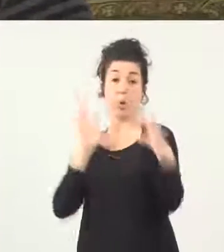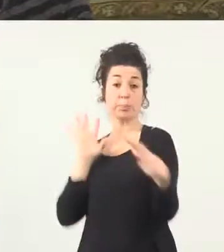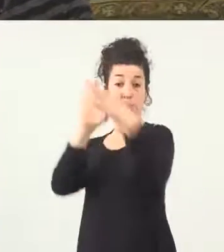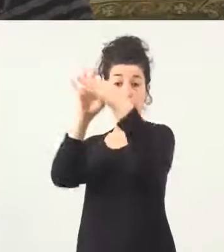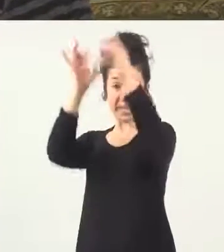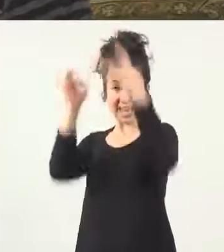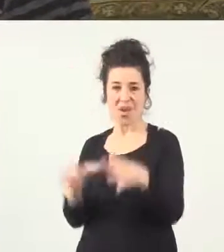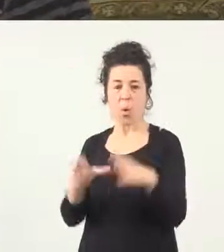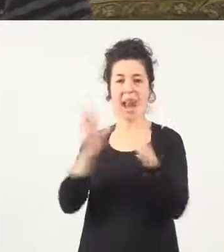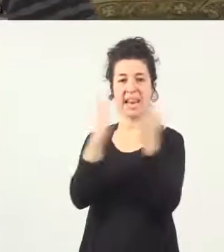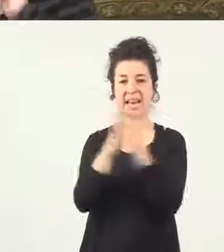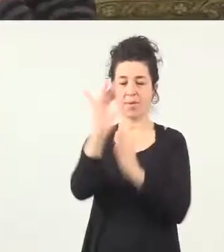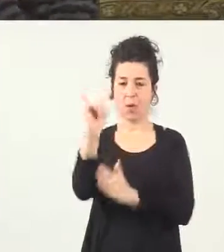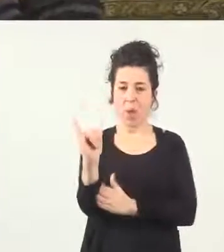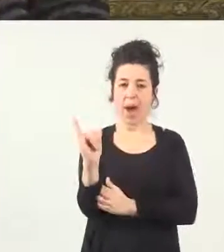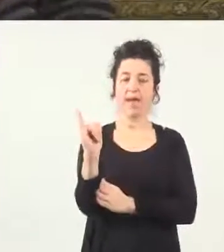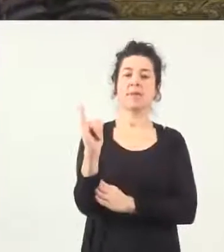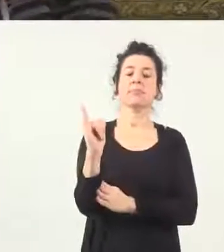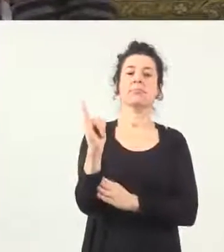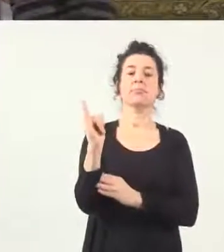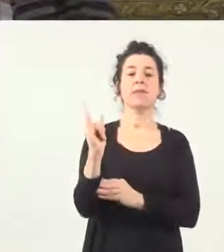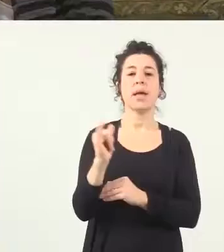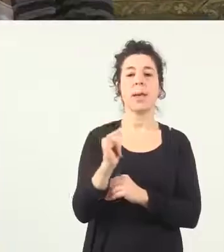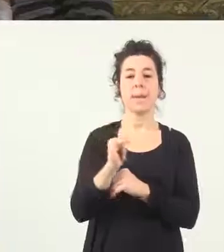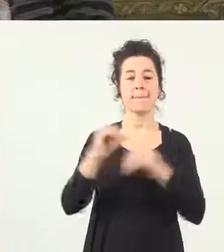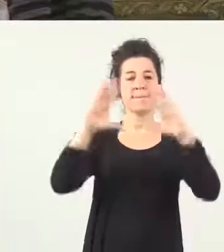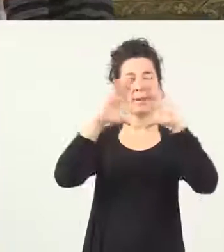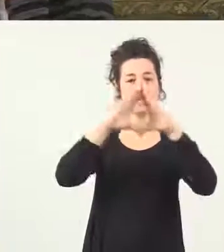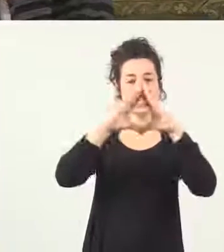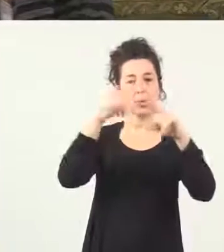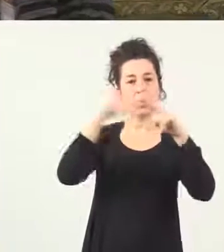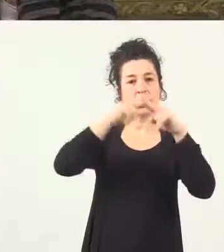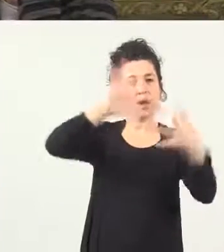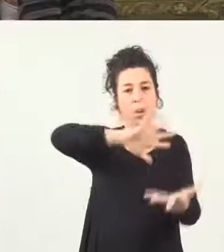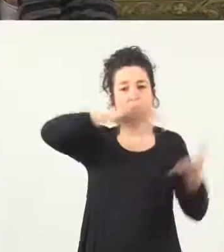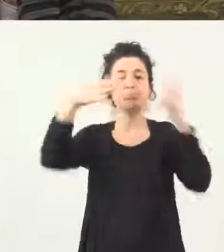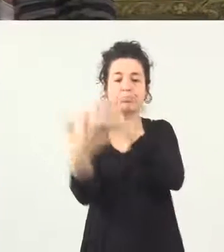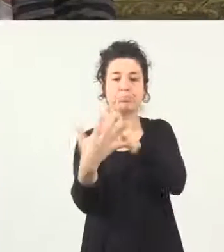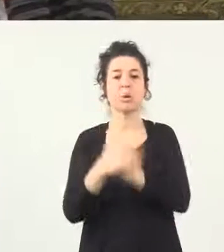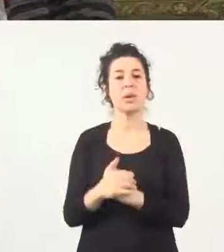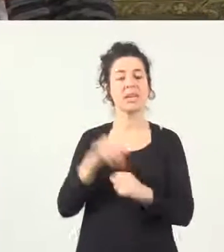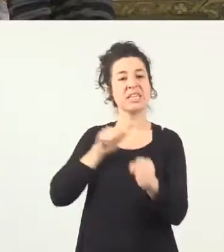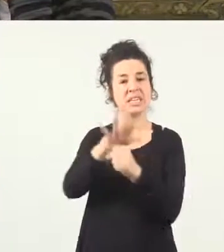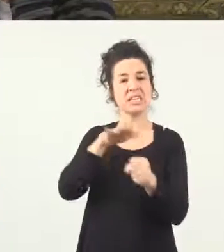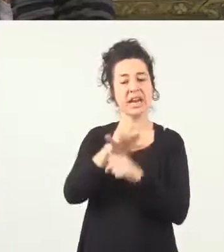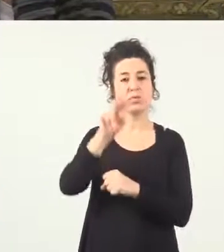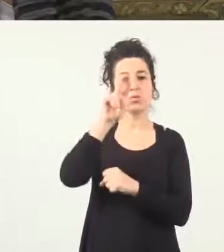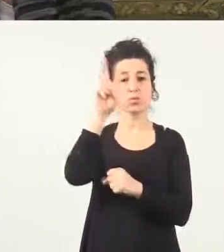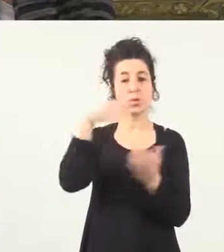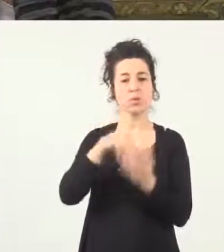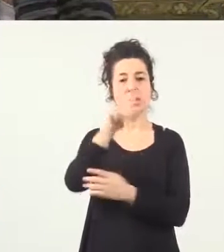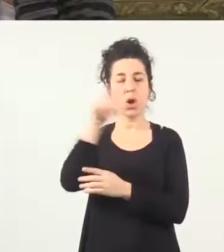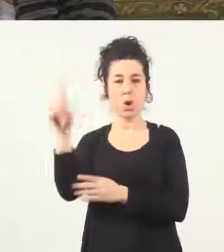liburari buruz, ni irakurrita dut, eta, egia zan jakibi minaz, irakurri nuen,